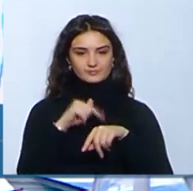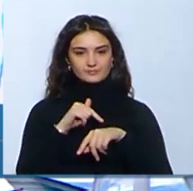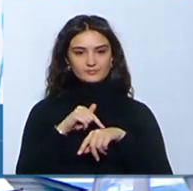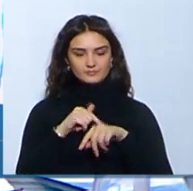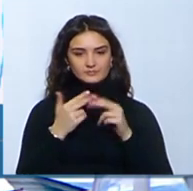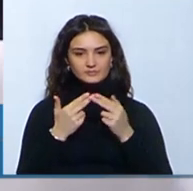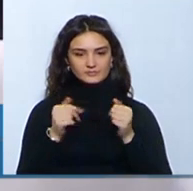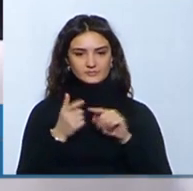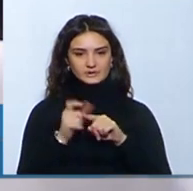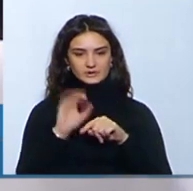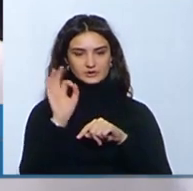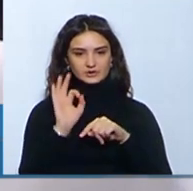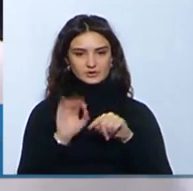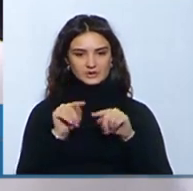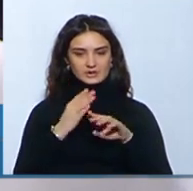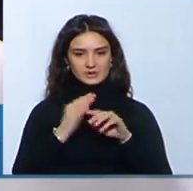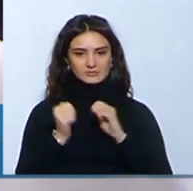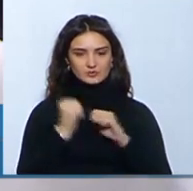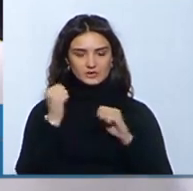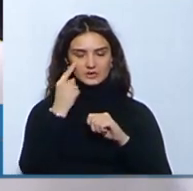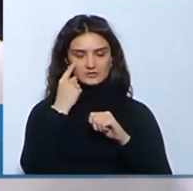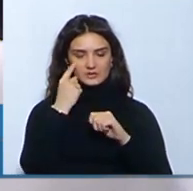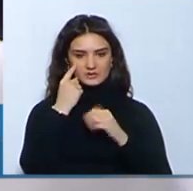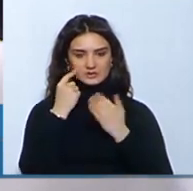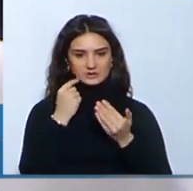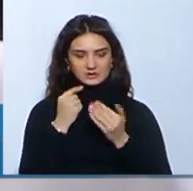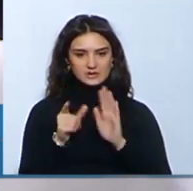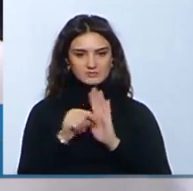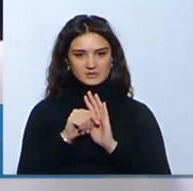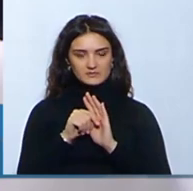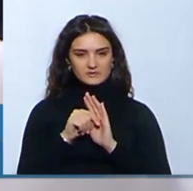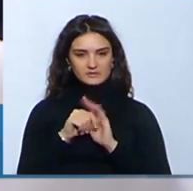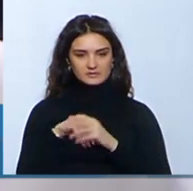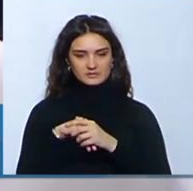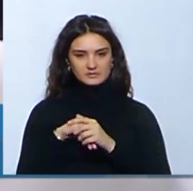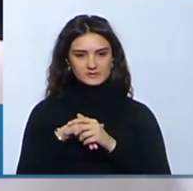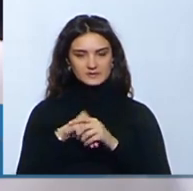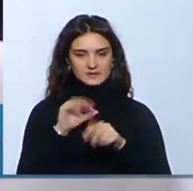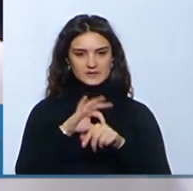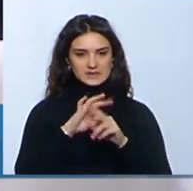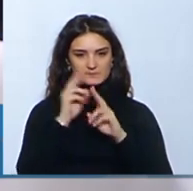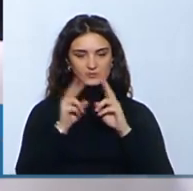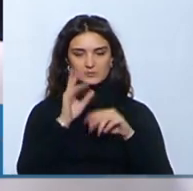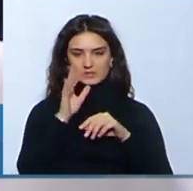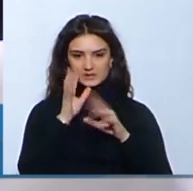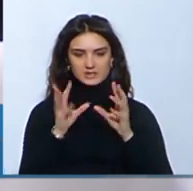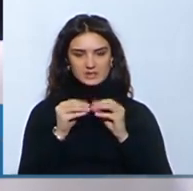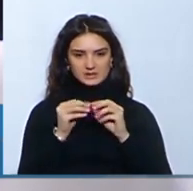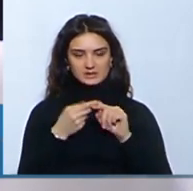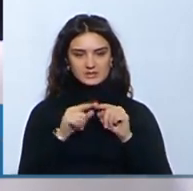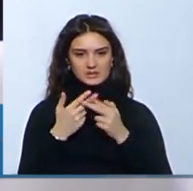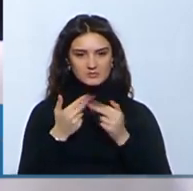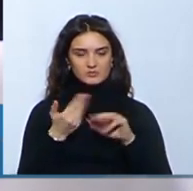შეგრძნება, ძალიან ხშირად ეს არის მშრალი თვალის თანმდევი სიმპტომი, ასაკთან ერთად ეს